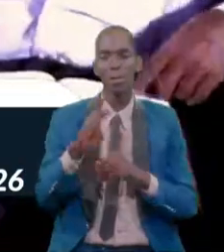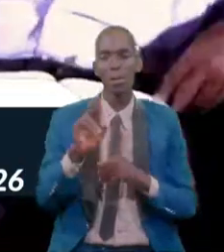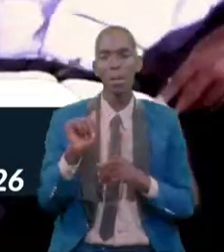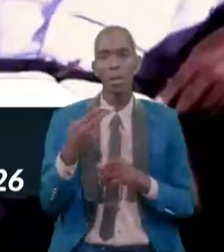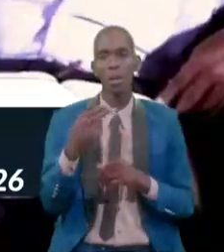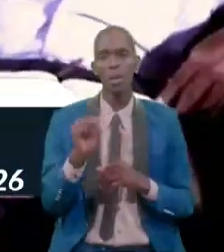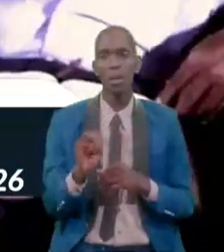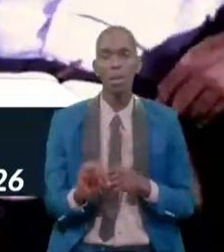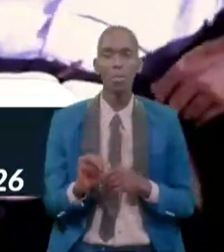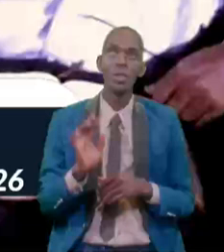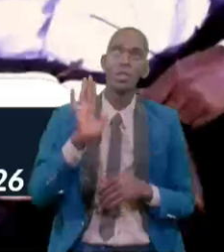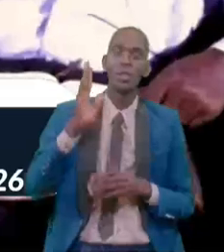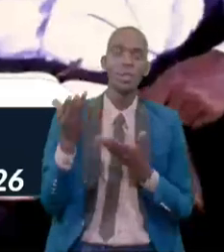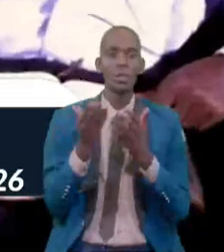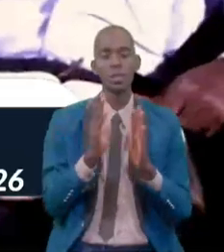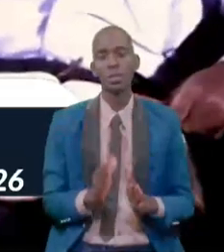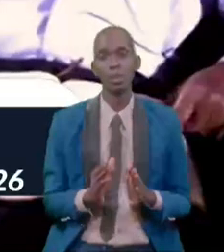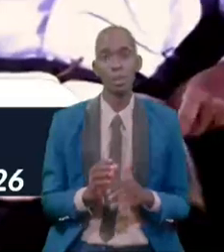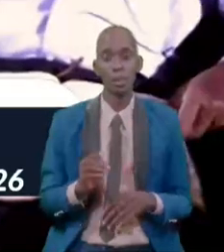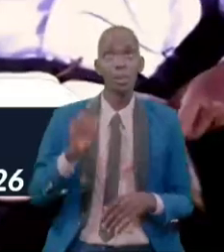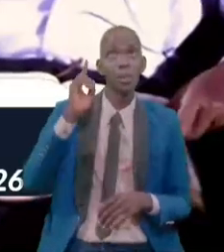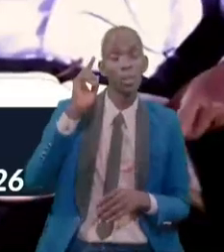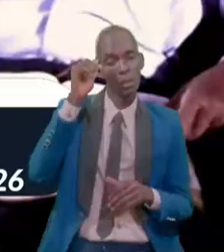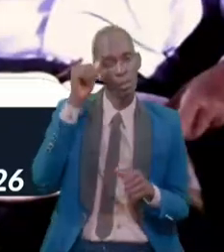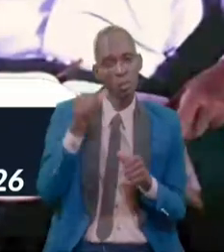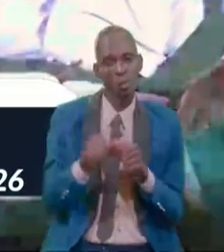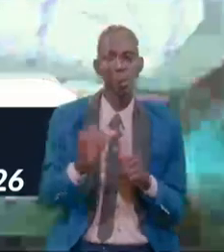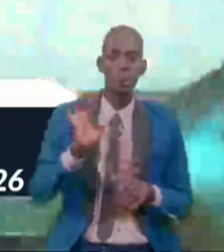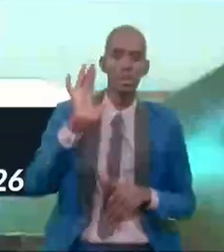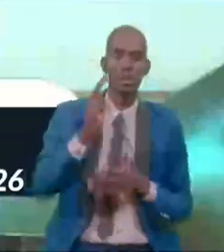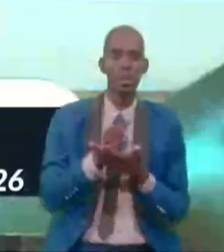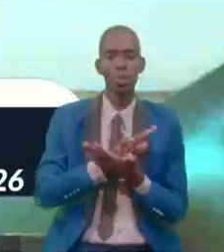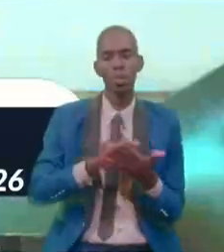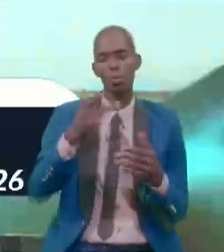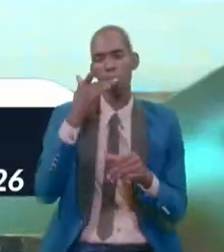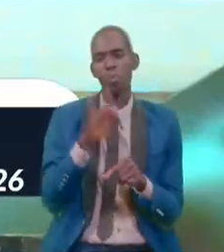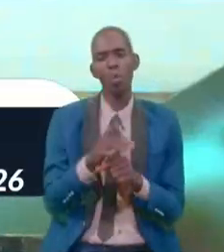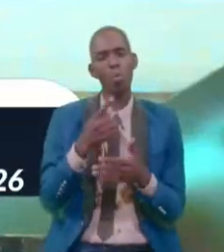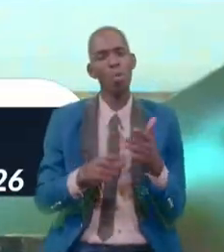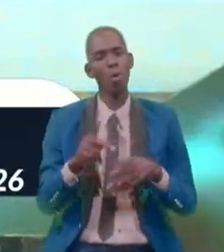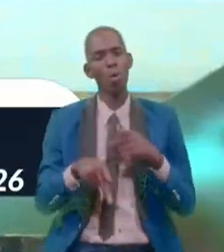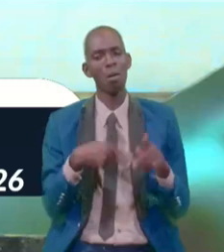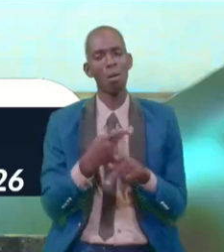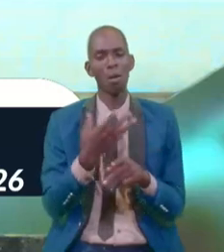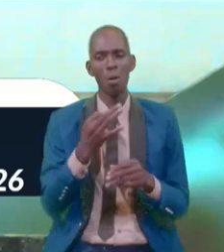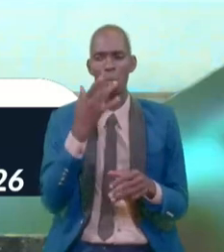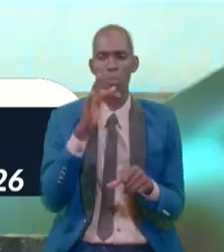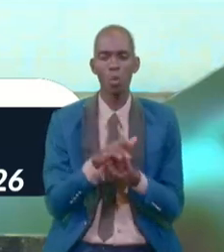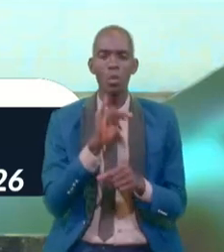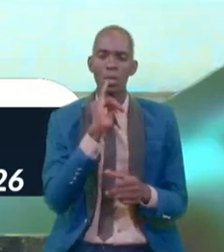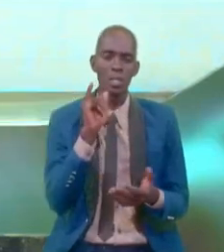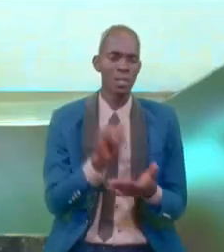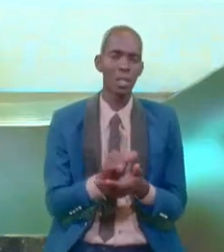serviteur, car il se souvint de sa parole sainte. Quelle promesse s'agit-il